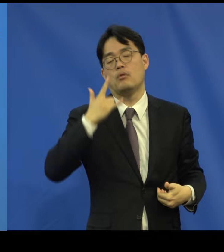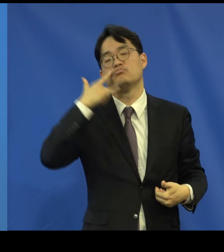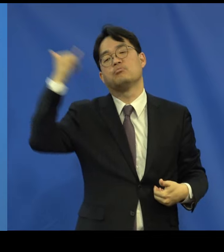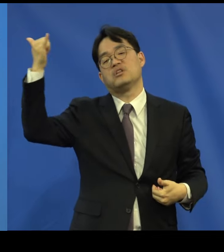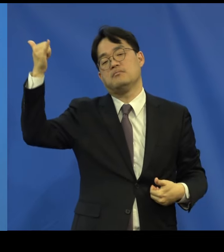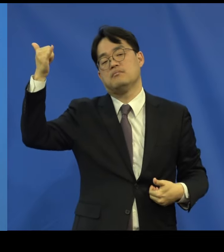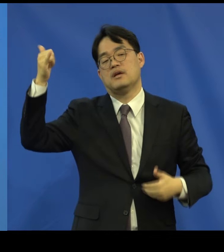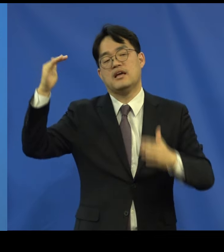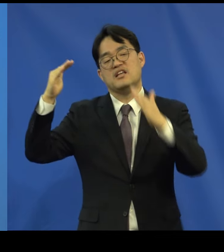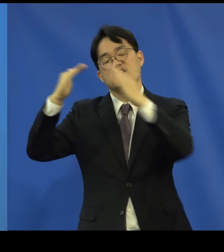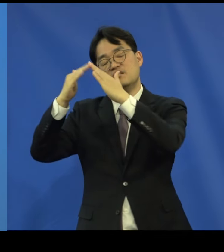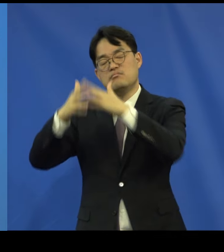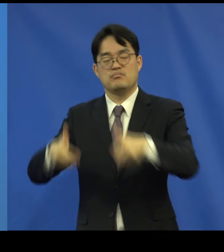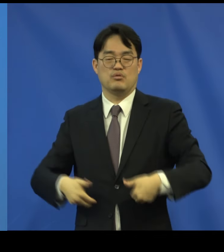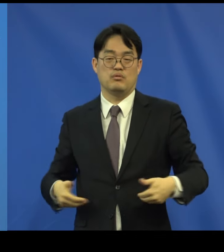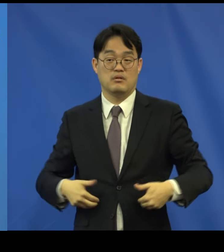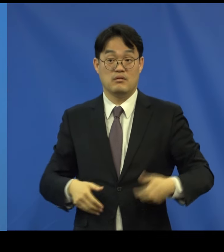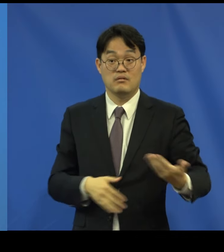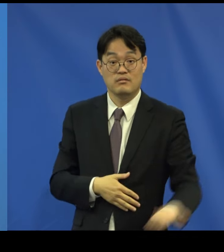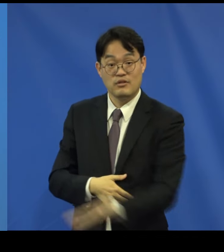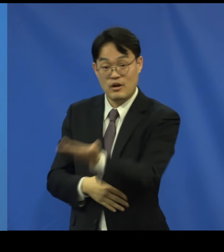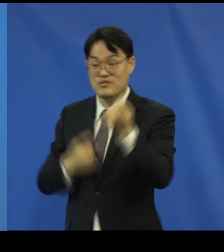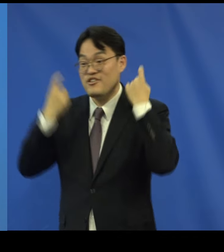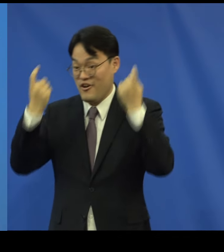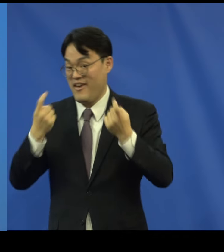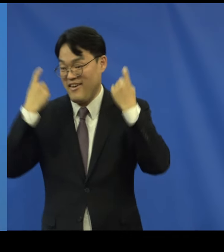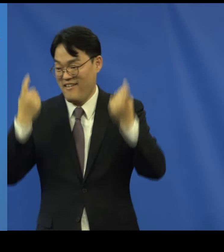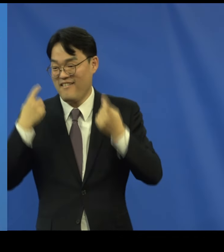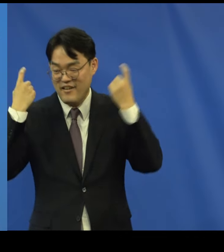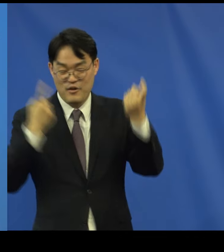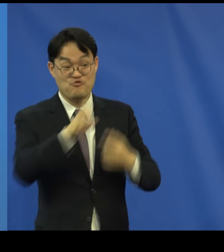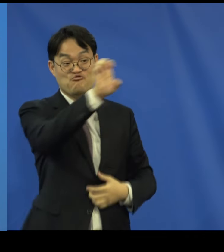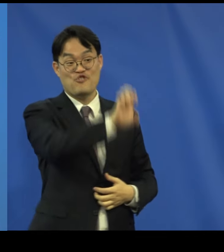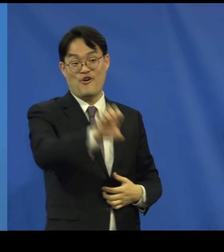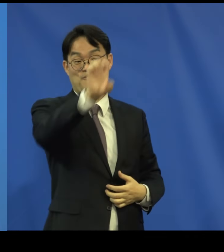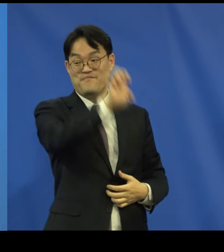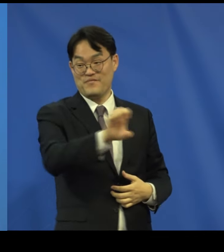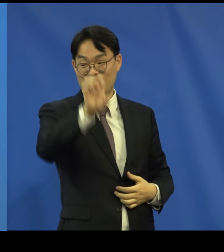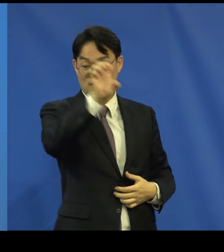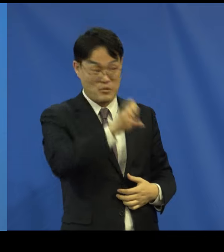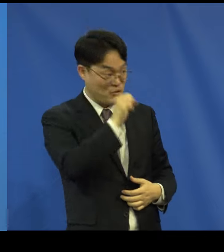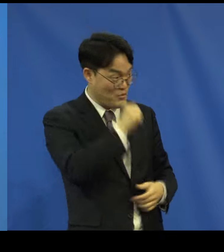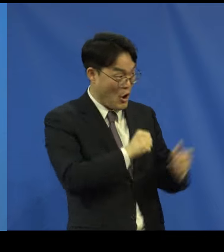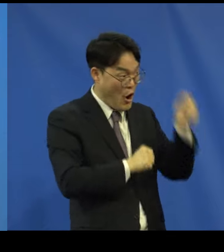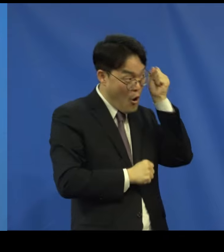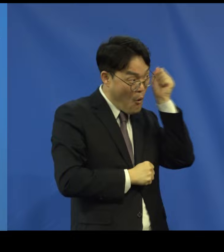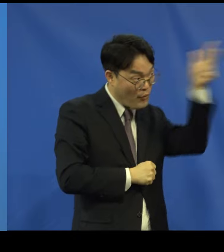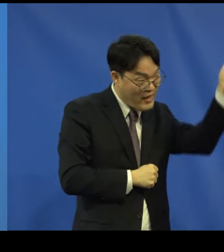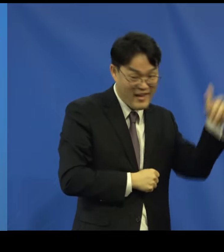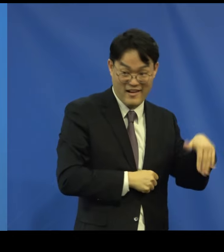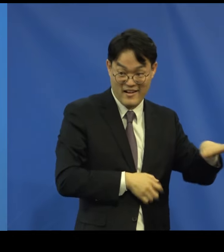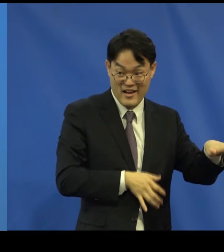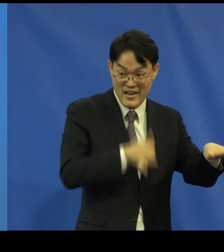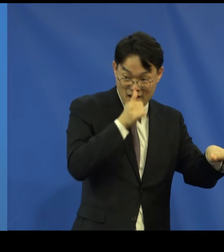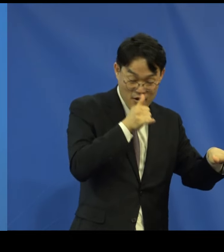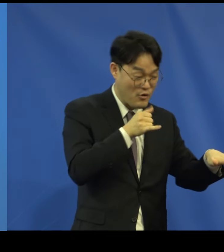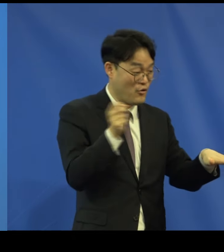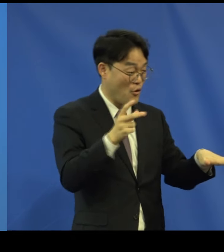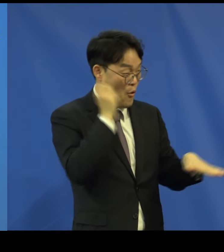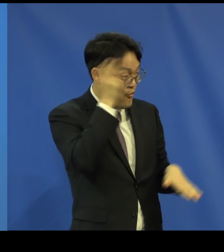있고 맛있는 음식도 있고 푹신한 침대도 있고 매일 청소를 해주고, 그거 진짜 좋더라고요. 매일 청소를